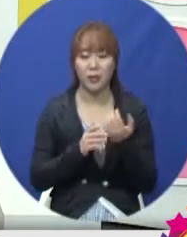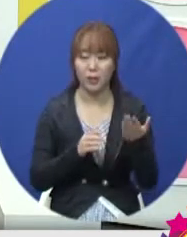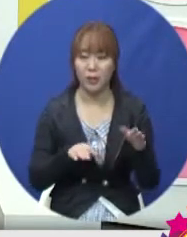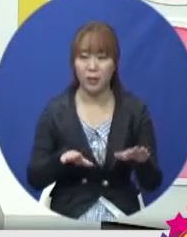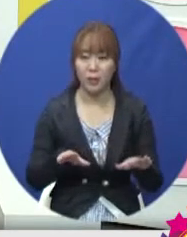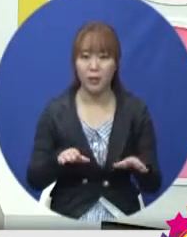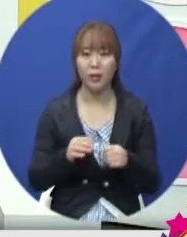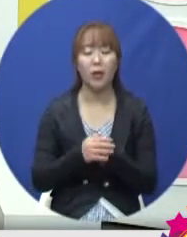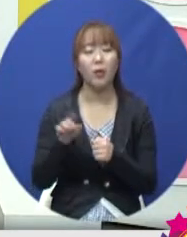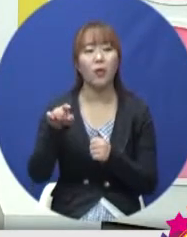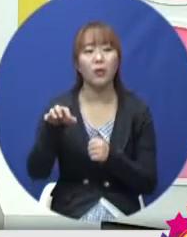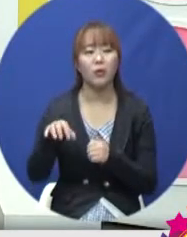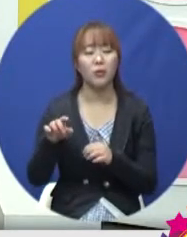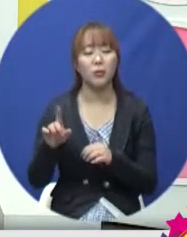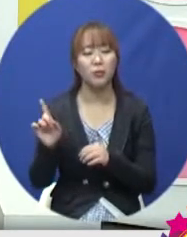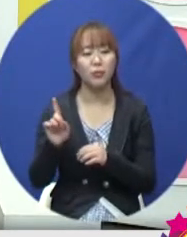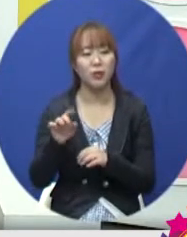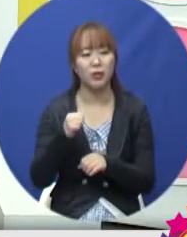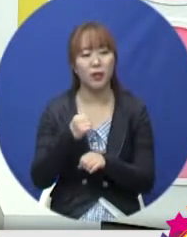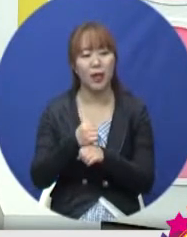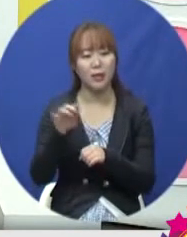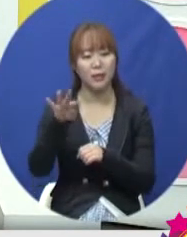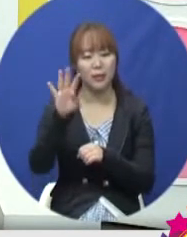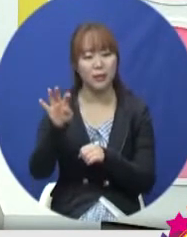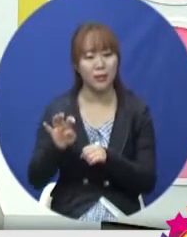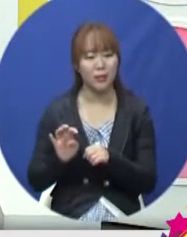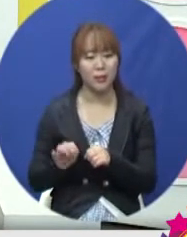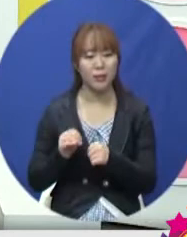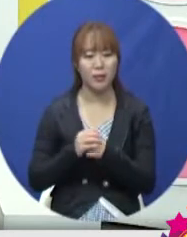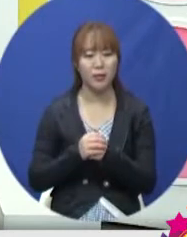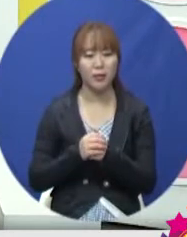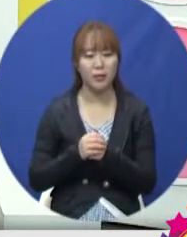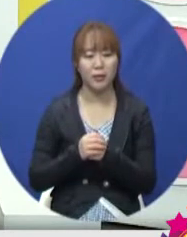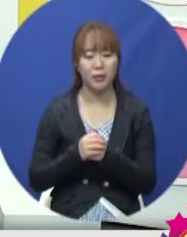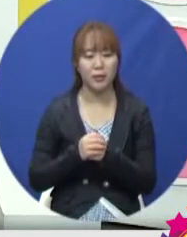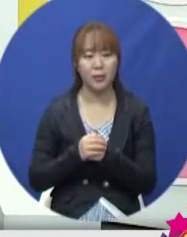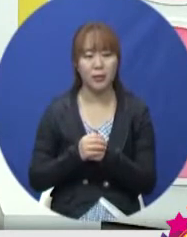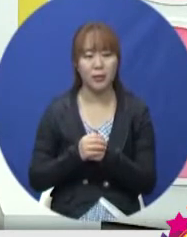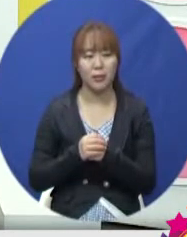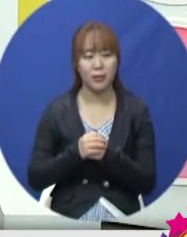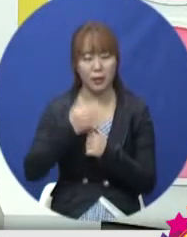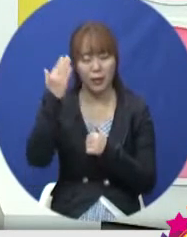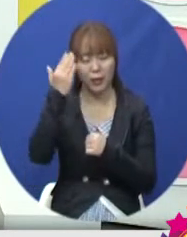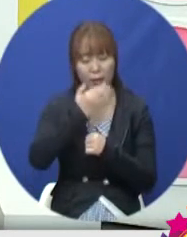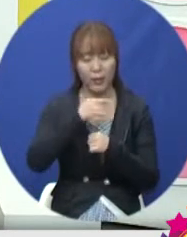네. 어디에서 무엇을 하는지 창피한 이 아침에